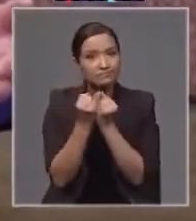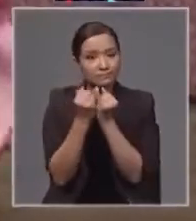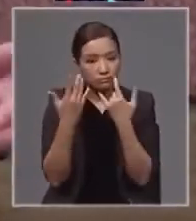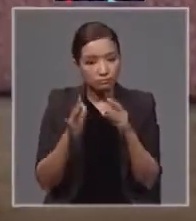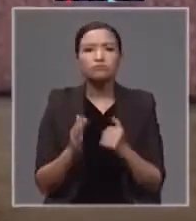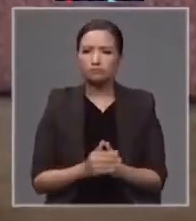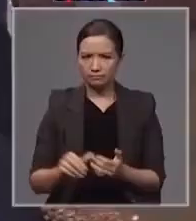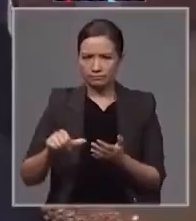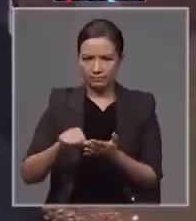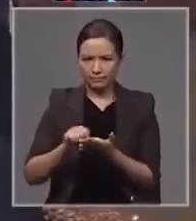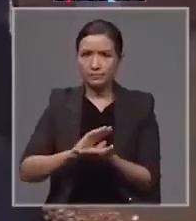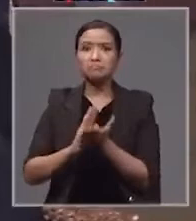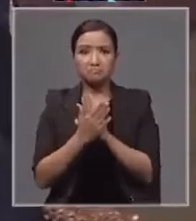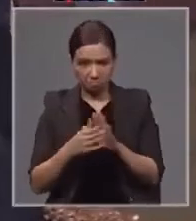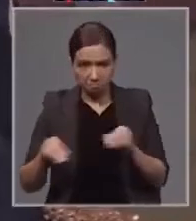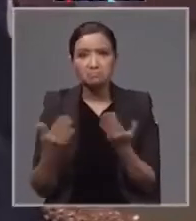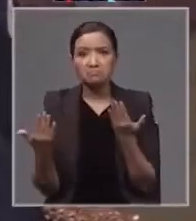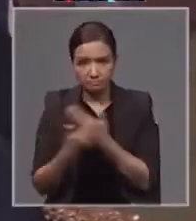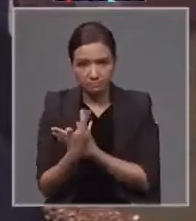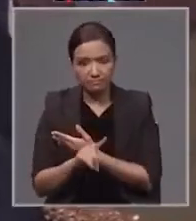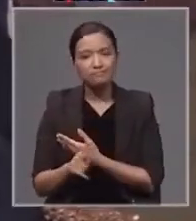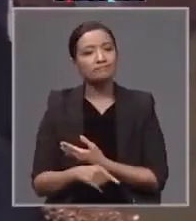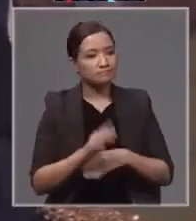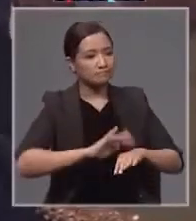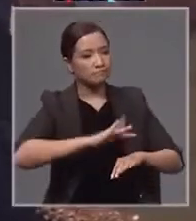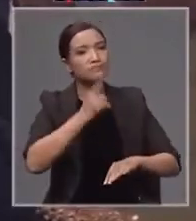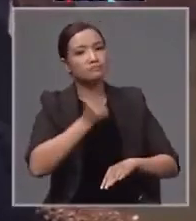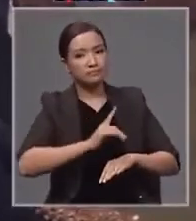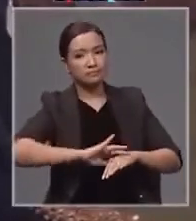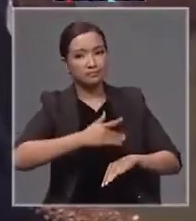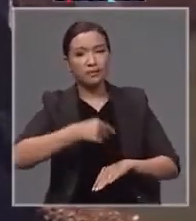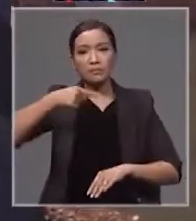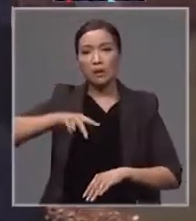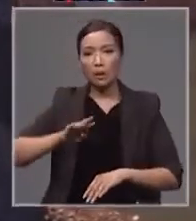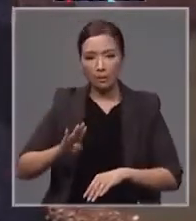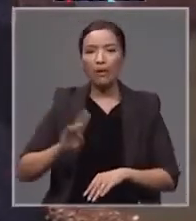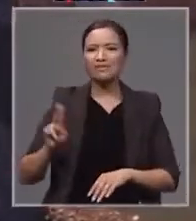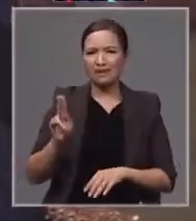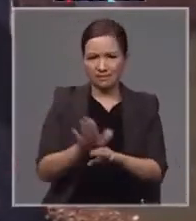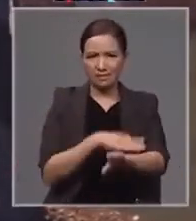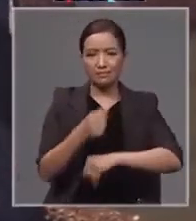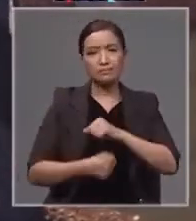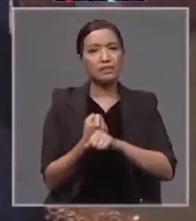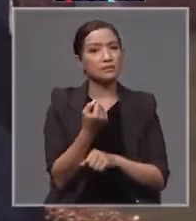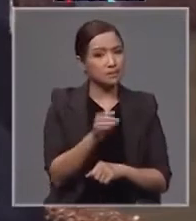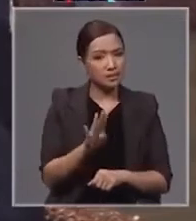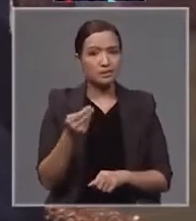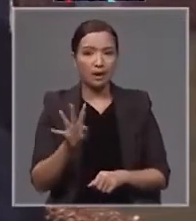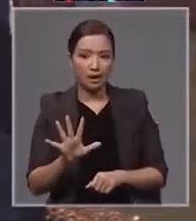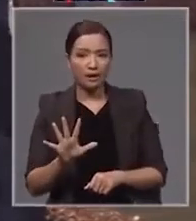องมีการเปลี่ยนแปลงแล้วเหรอฮะ มันก็เป็นปกติเป็นธรรมชาตินะครับ ครับ พรบนี้เนี่ยมันใช้มา14ปี15ปี